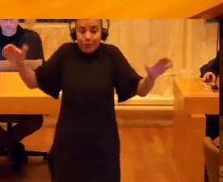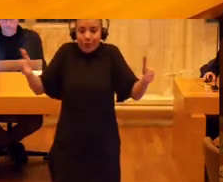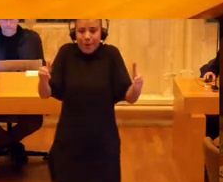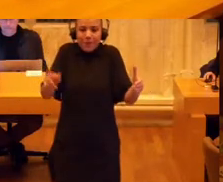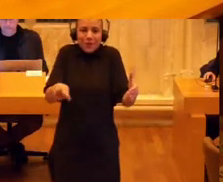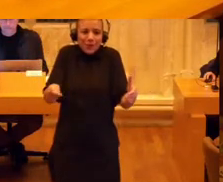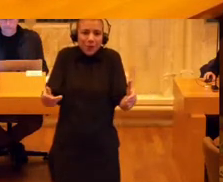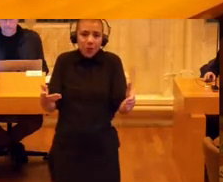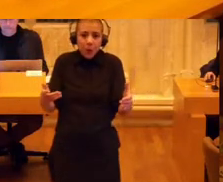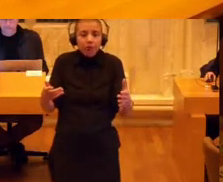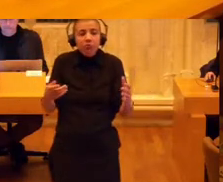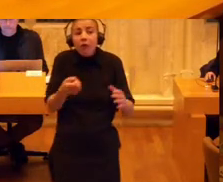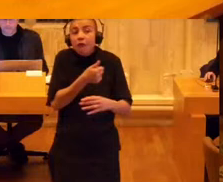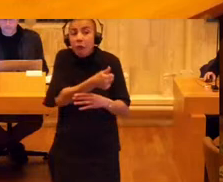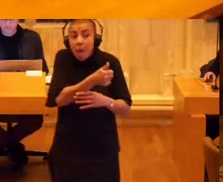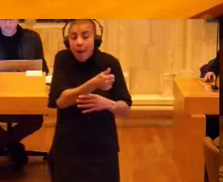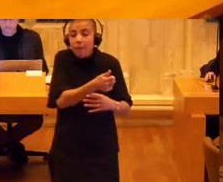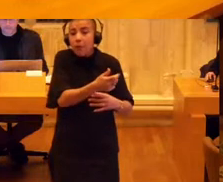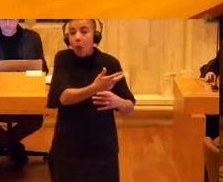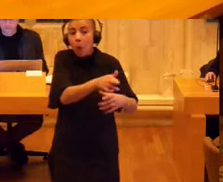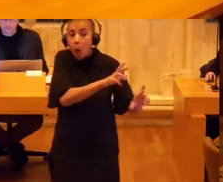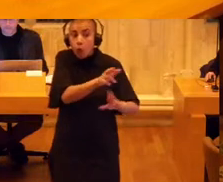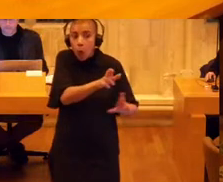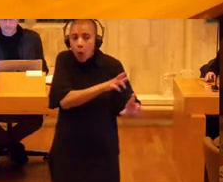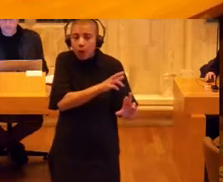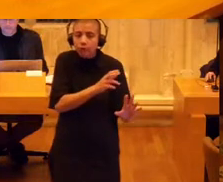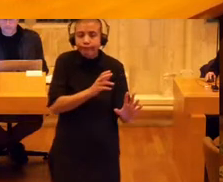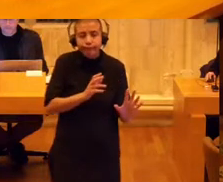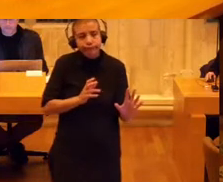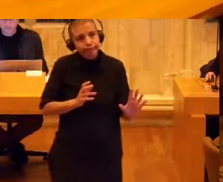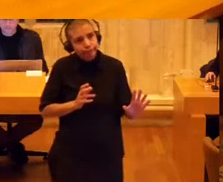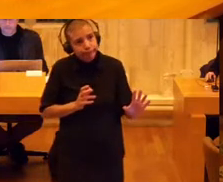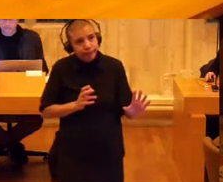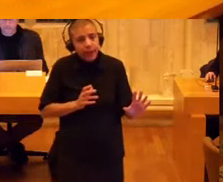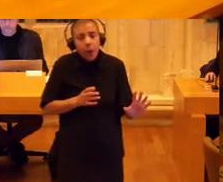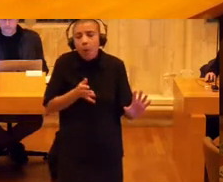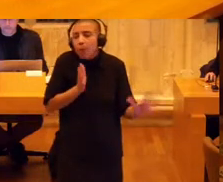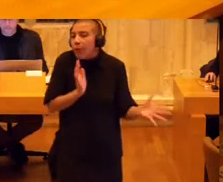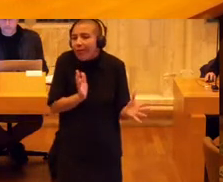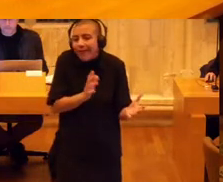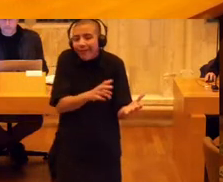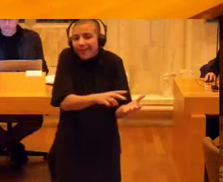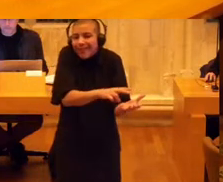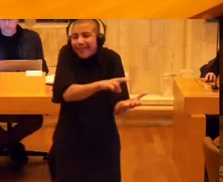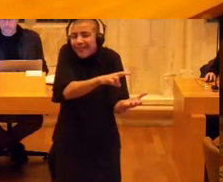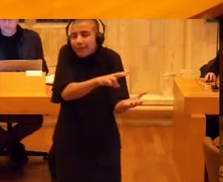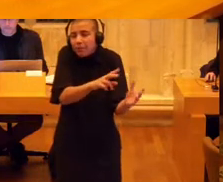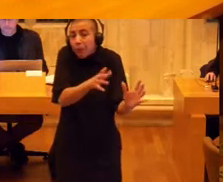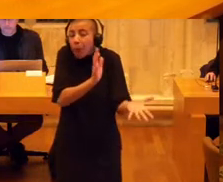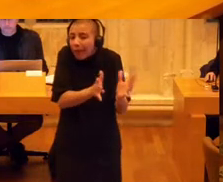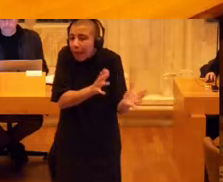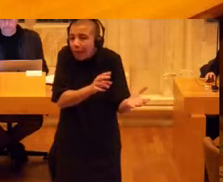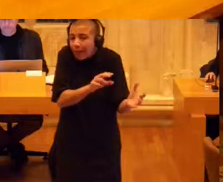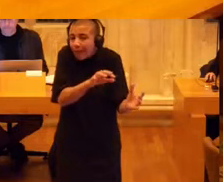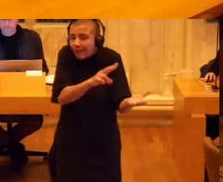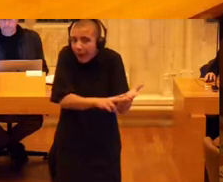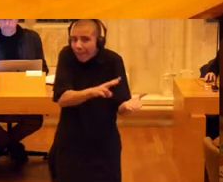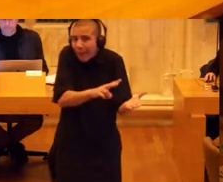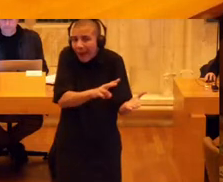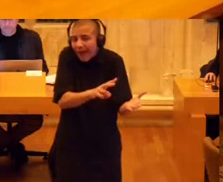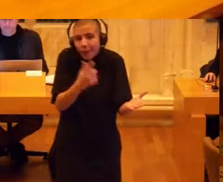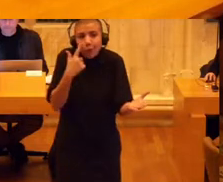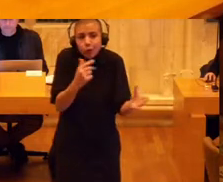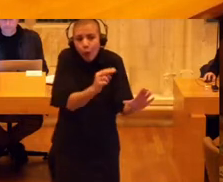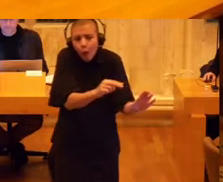sont forcément biaisés, et je ne dis pas qu'ils ne sont pas réels, hein, mais la réalité du terrain, c'est celle-ci, c'est